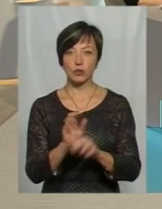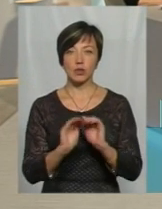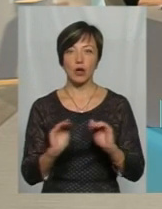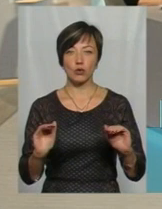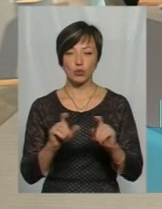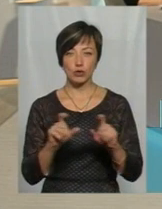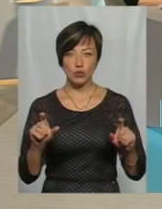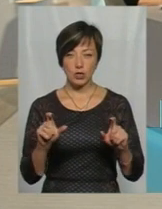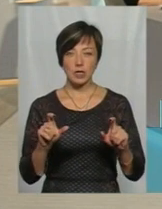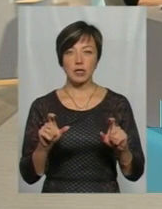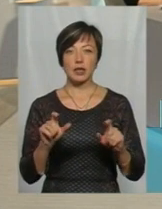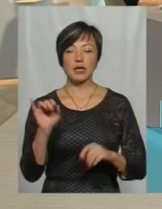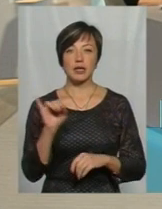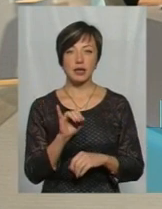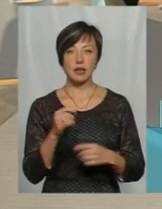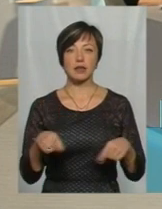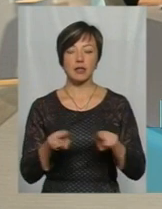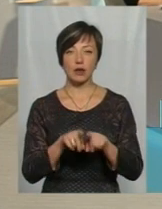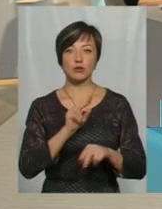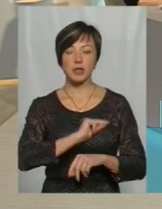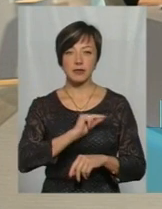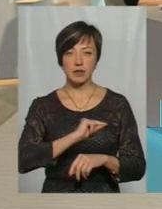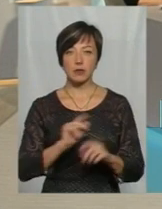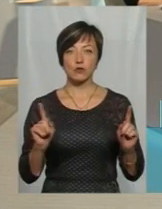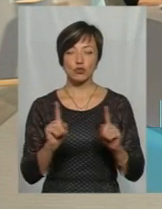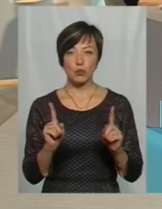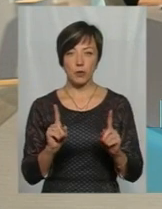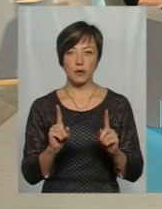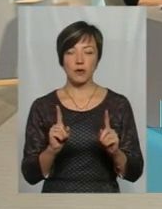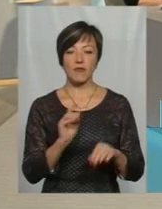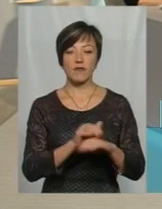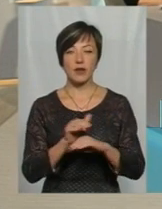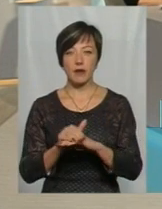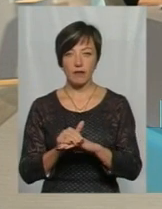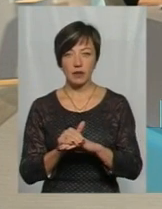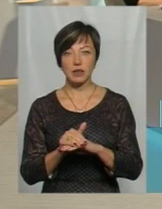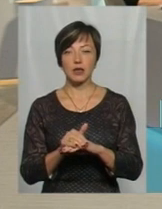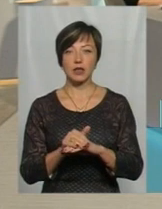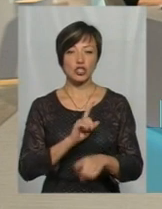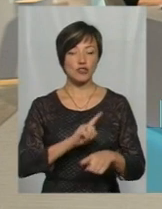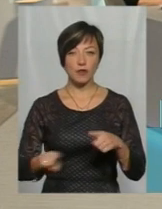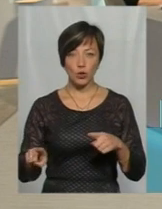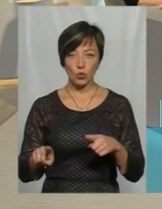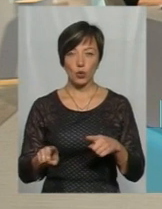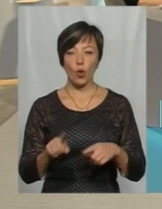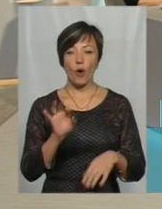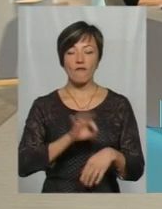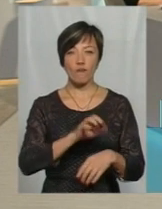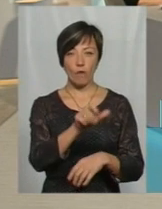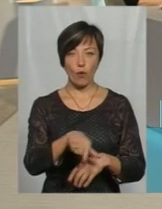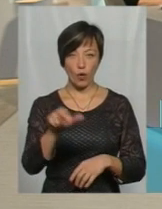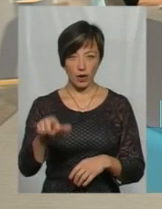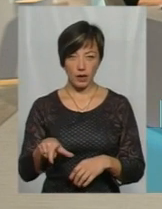садочок дітей, і також працівників для того, щоб виявити найшвидше тих